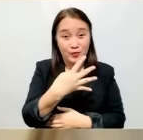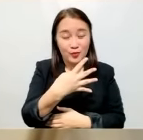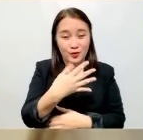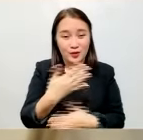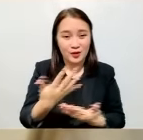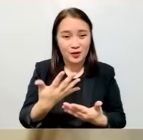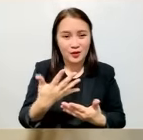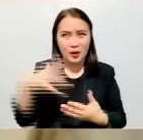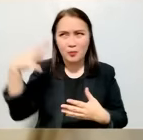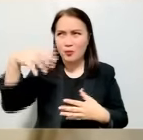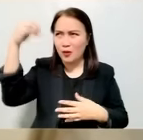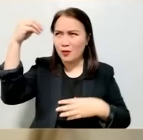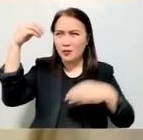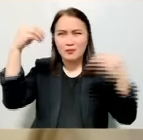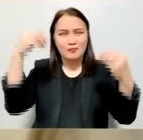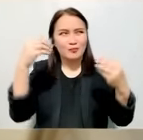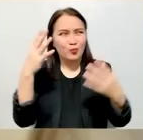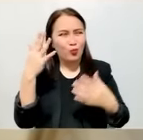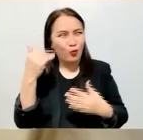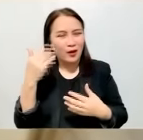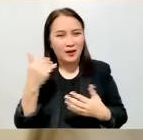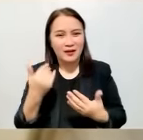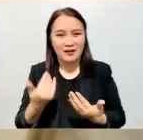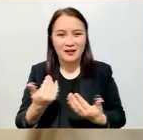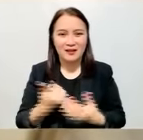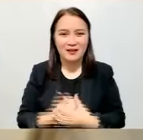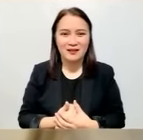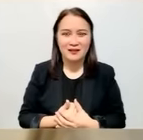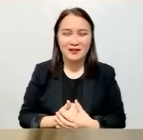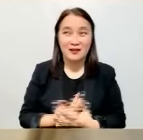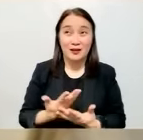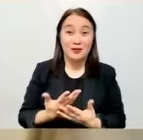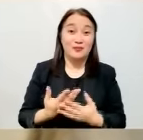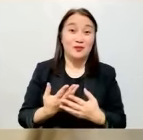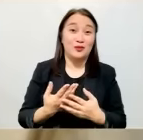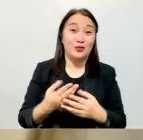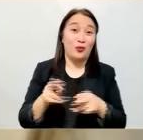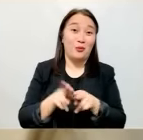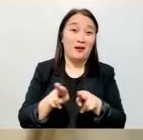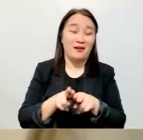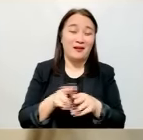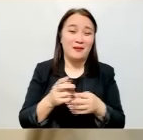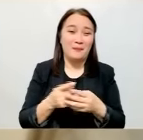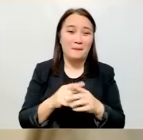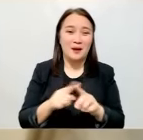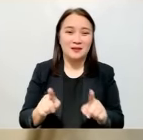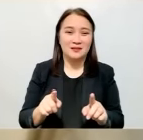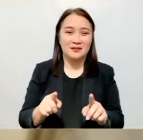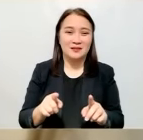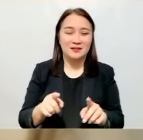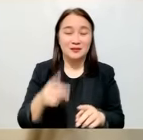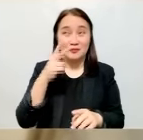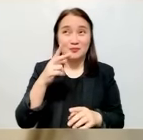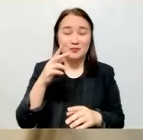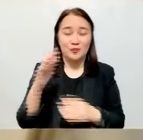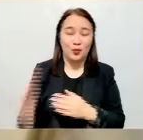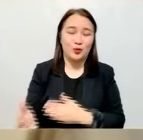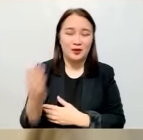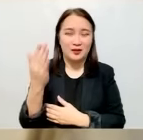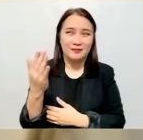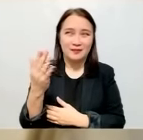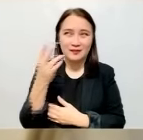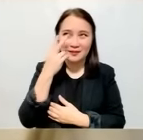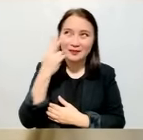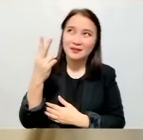nag-brown out na. Akala nila normal lang. Pag nang umaga na, nakita nila